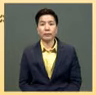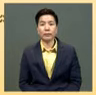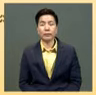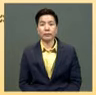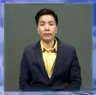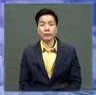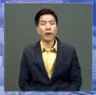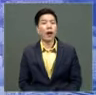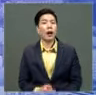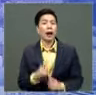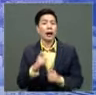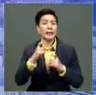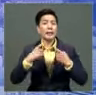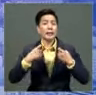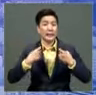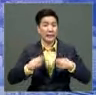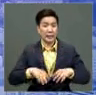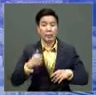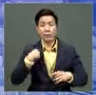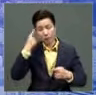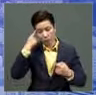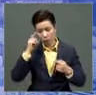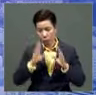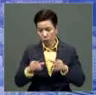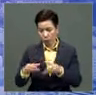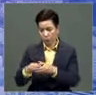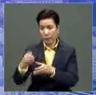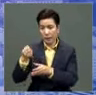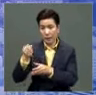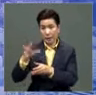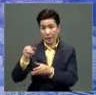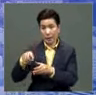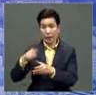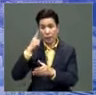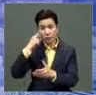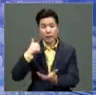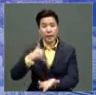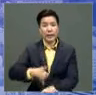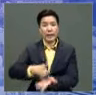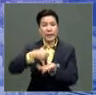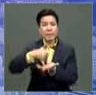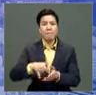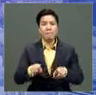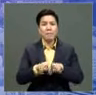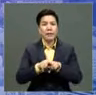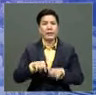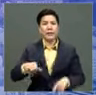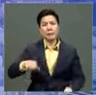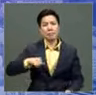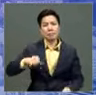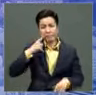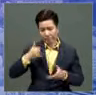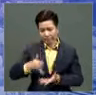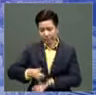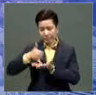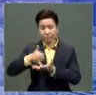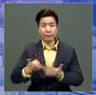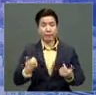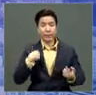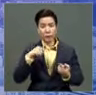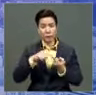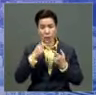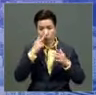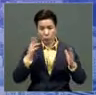ความเสี่ยงต่ำนะครับก็จะมีประมาณ15คนที่ใช้ลิฟต์ในที่เดียวกันนี่คือสิ่งที่จะเกิดขึ้นแล้วก็จะรวม